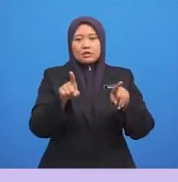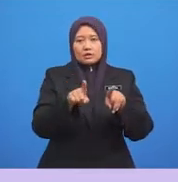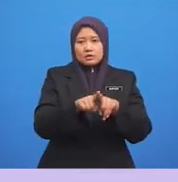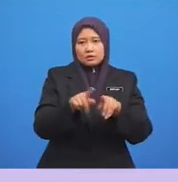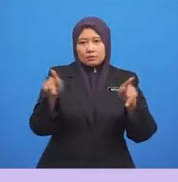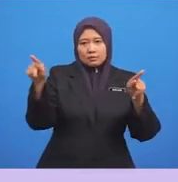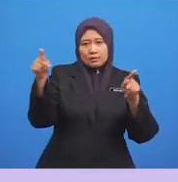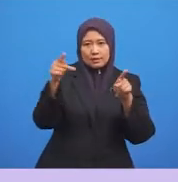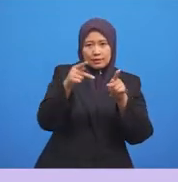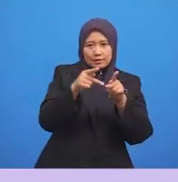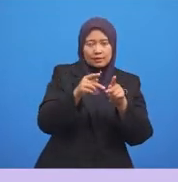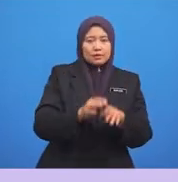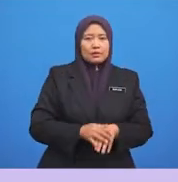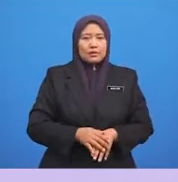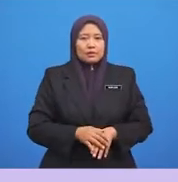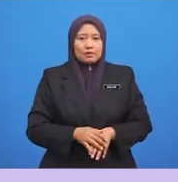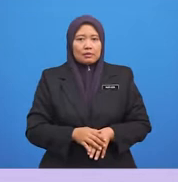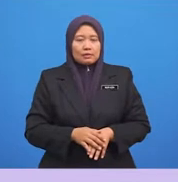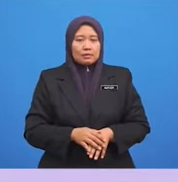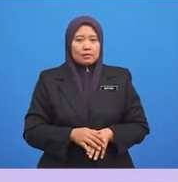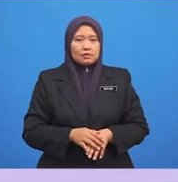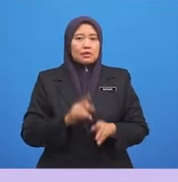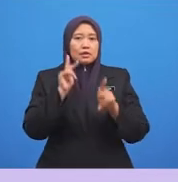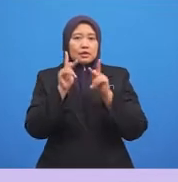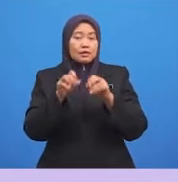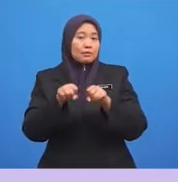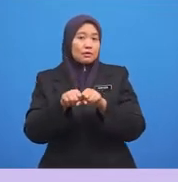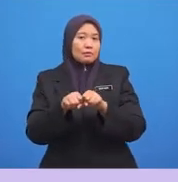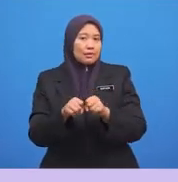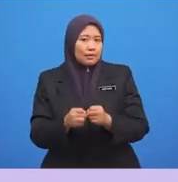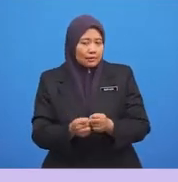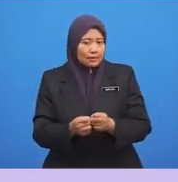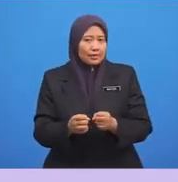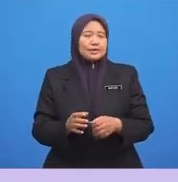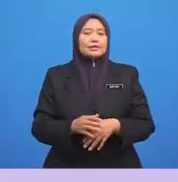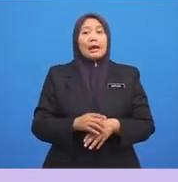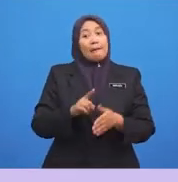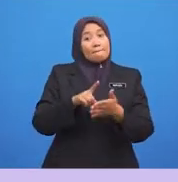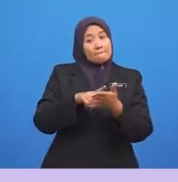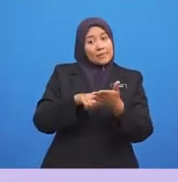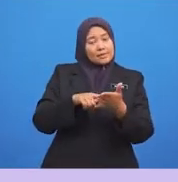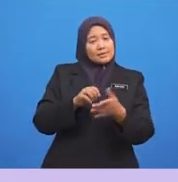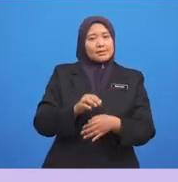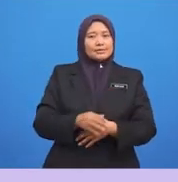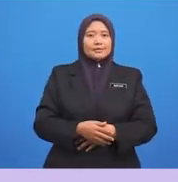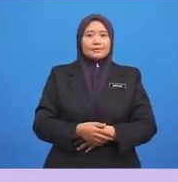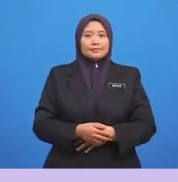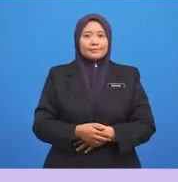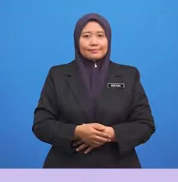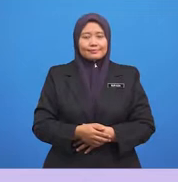sama padan, bak kata pepatah. Ha, apa kata pepatahnya?